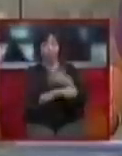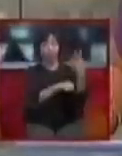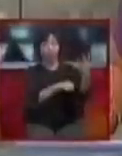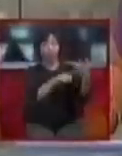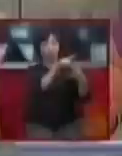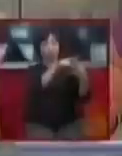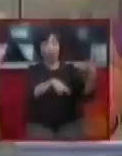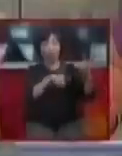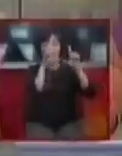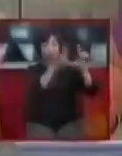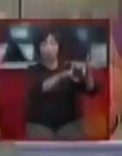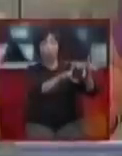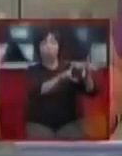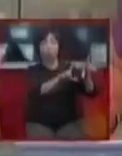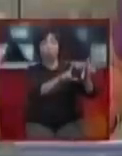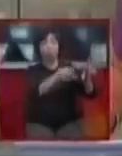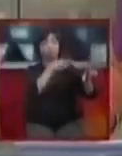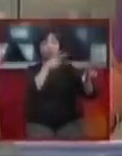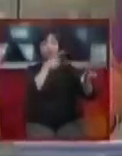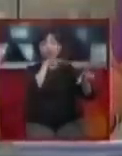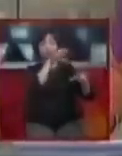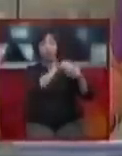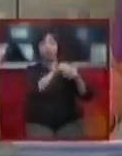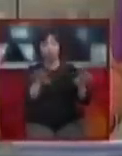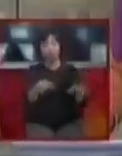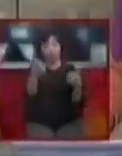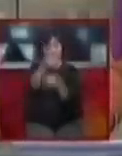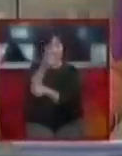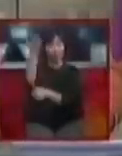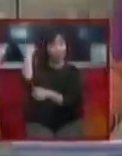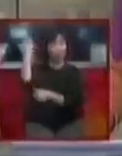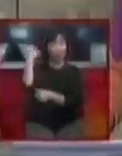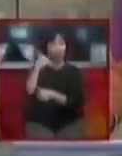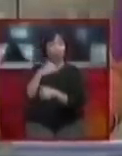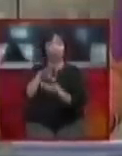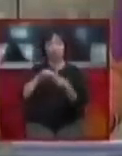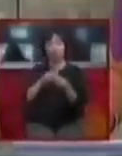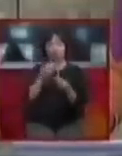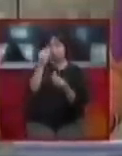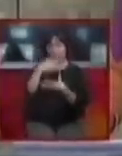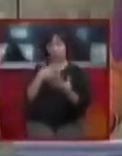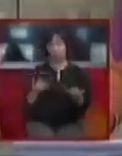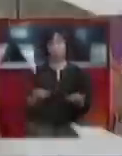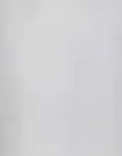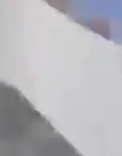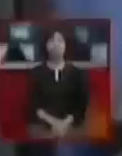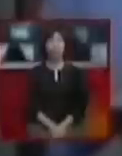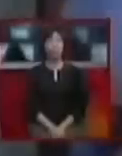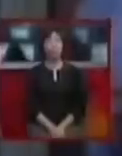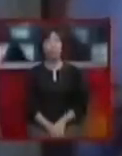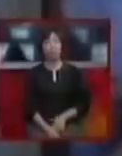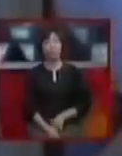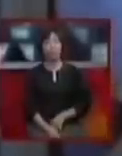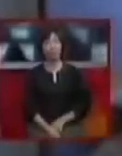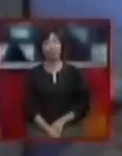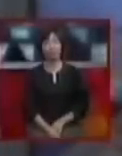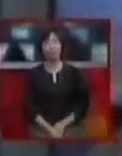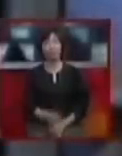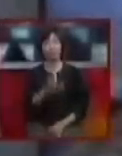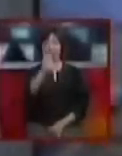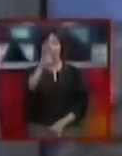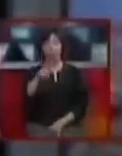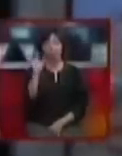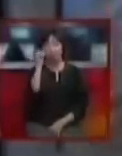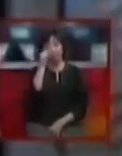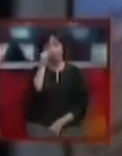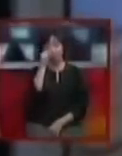4 na suspect na posible raw nagtrabaho kay Cua. Ikwento mo, Carla Lim. Sa cellphone